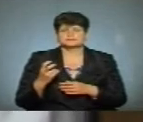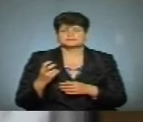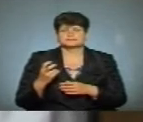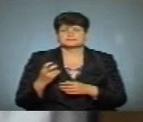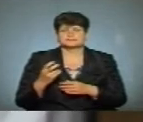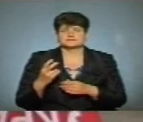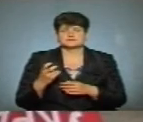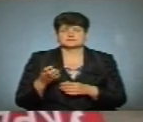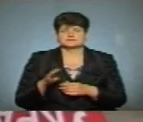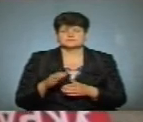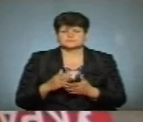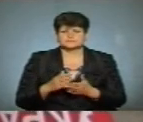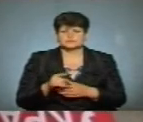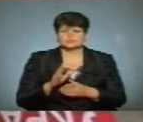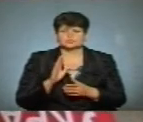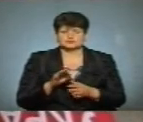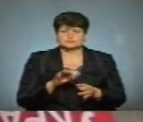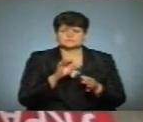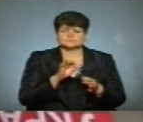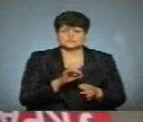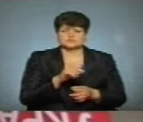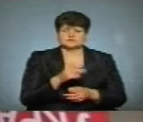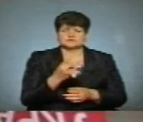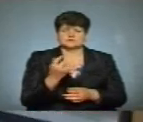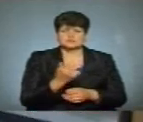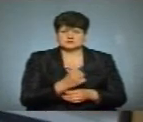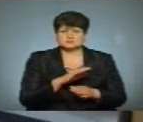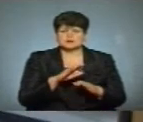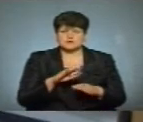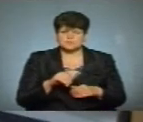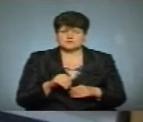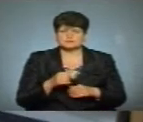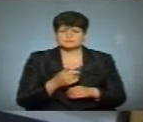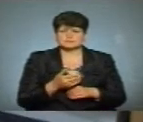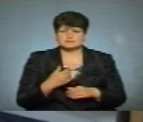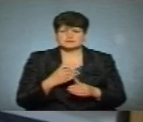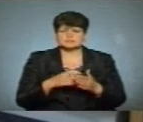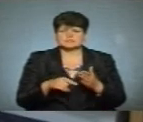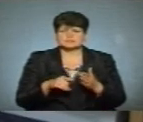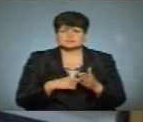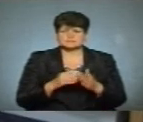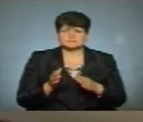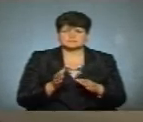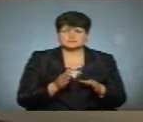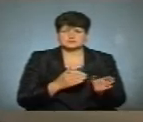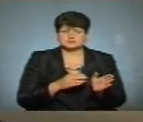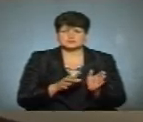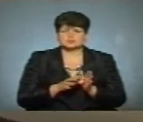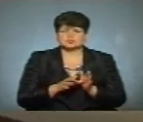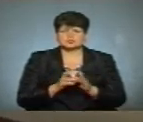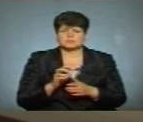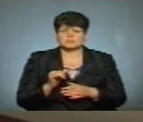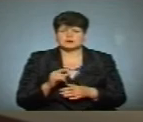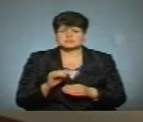налічується примірників. Вони будуть зберігатися тут 2 тижні, а після ми їх спишемо з електронної бази